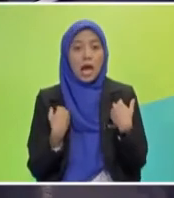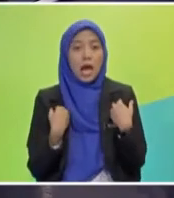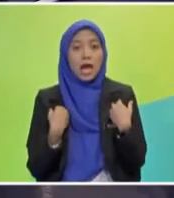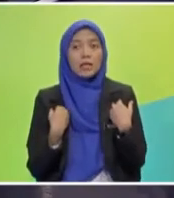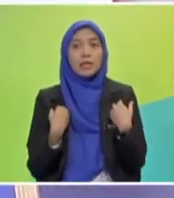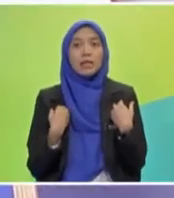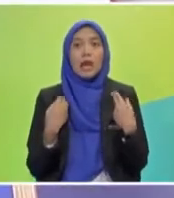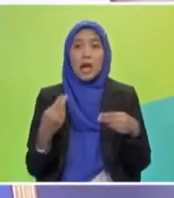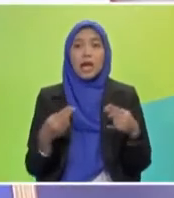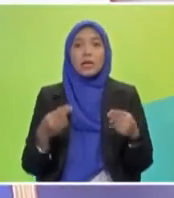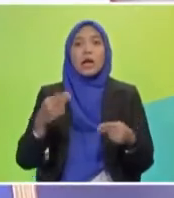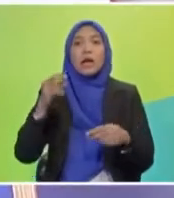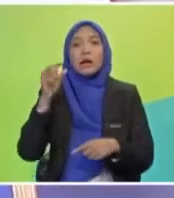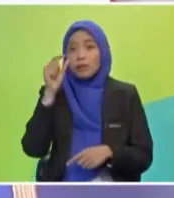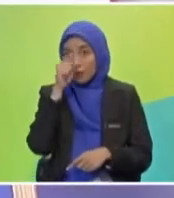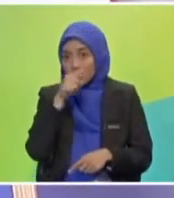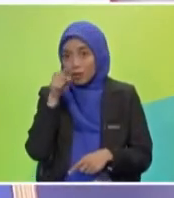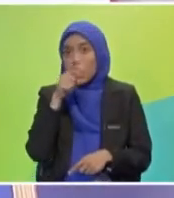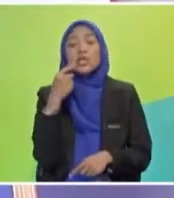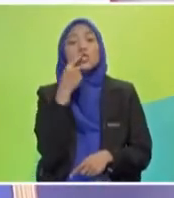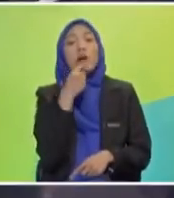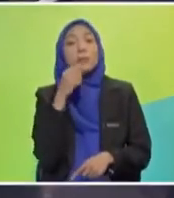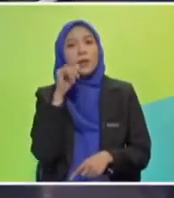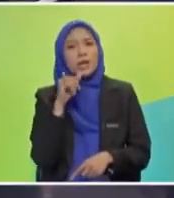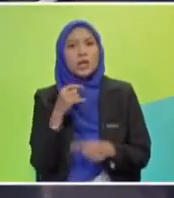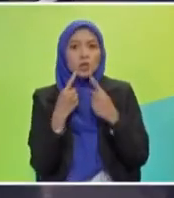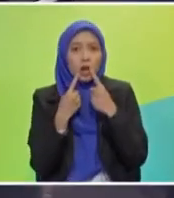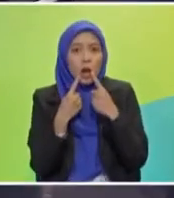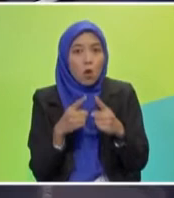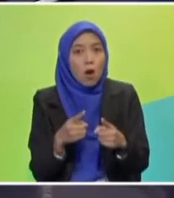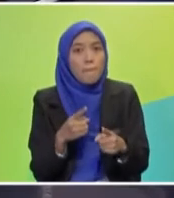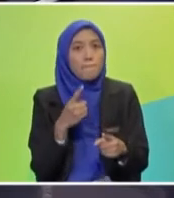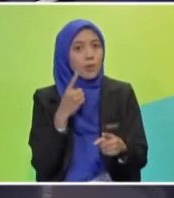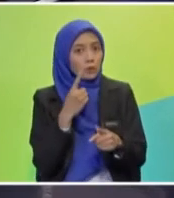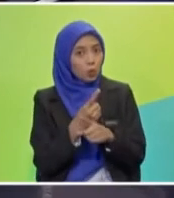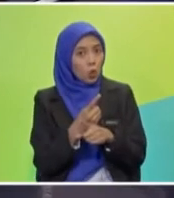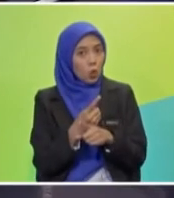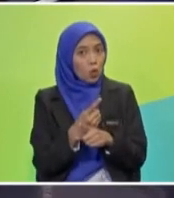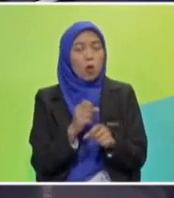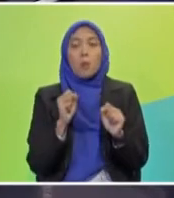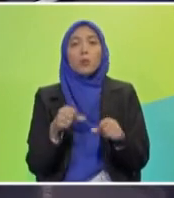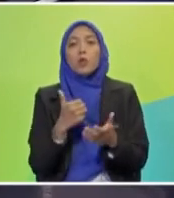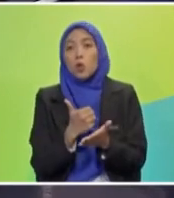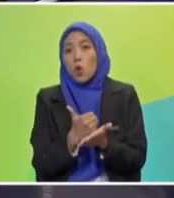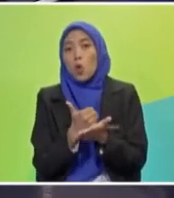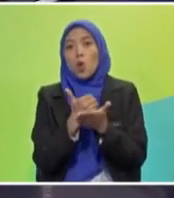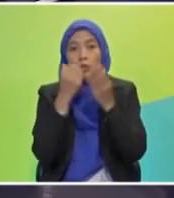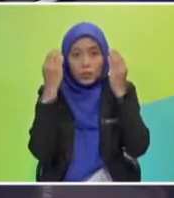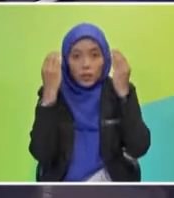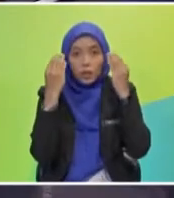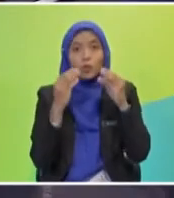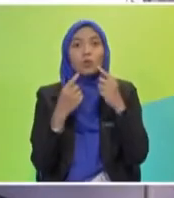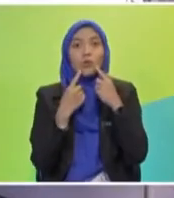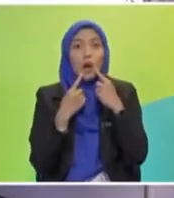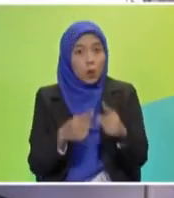ganjaran. Jadi siapa yang akan bantu cikgu untuk menjawab, siapa yang boleh tolong cikgu menjawab soalan ataupun menyelesaikan